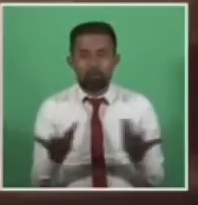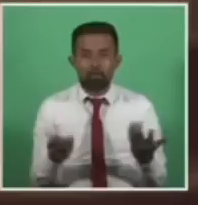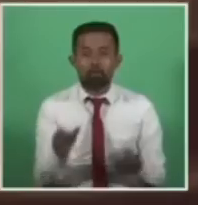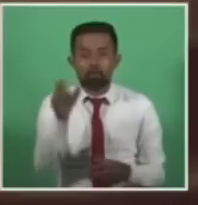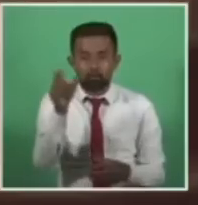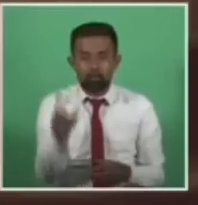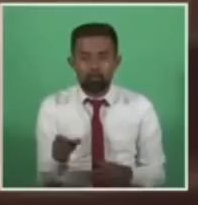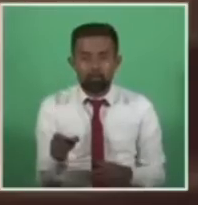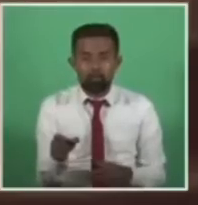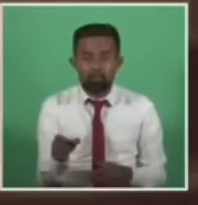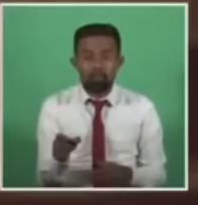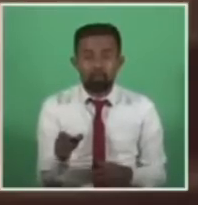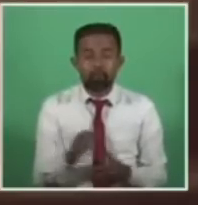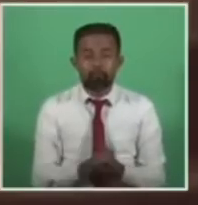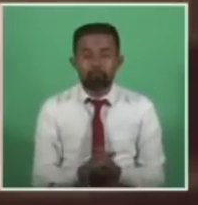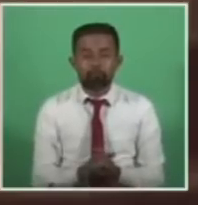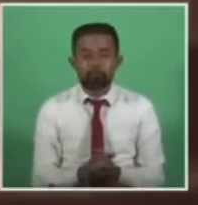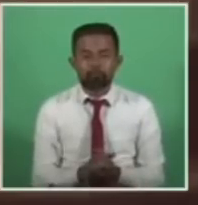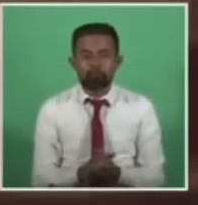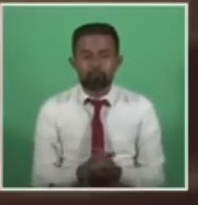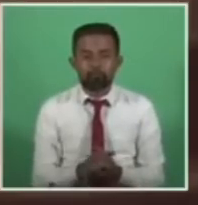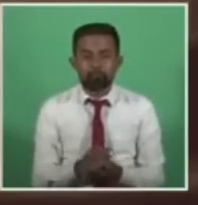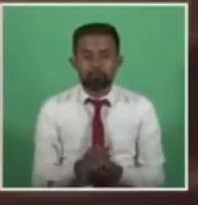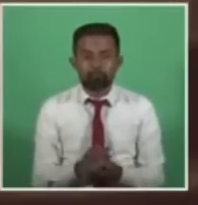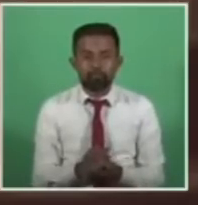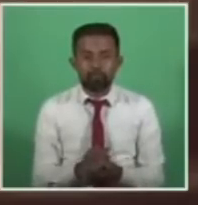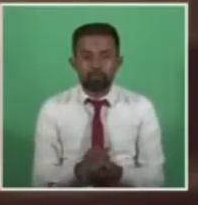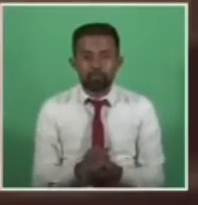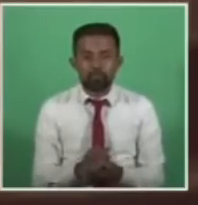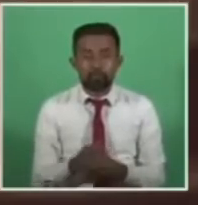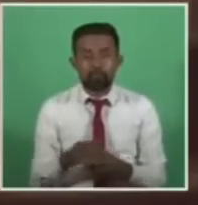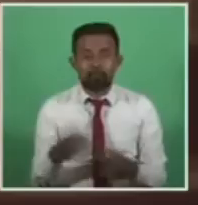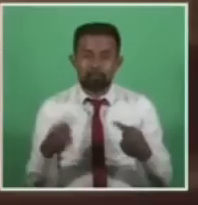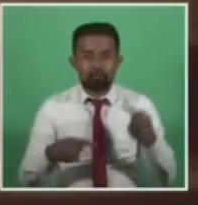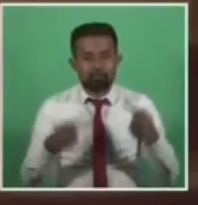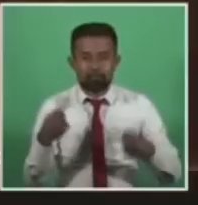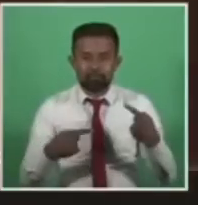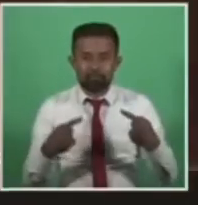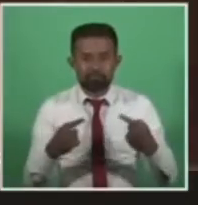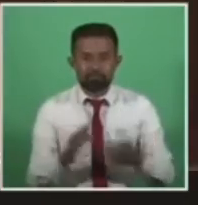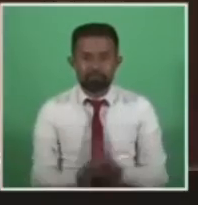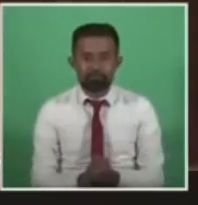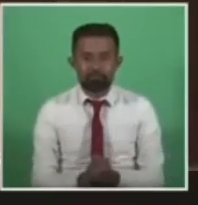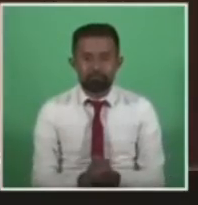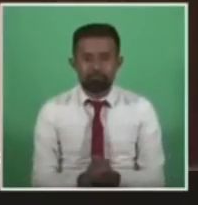ඔබතුමා. ඔබතුමාගේ සත්පුරුෂක මැත්තම අපි වෙනම විවාදයක් ආව මේ වෙනුවෙන්.